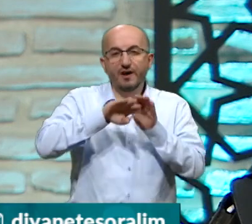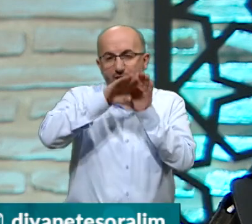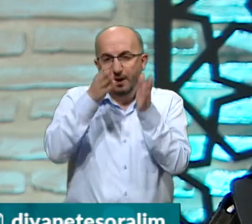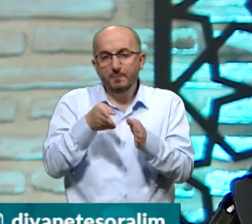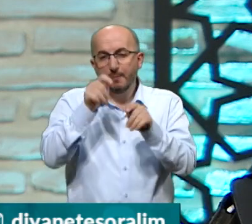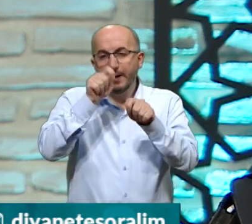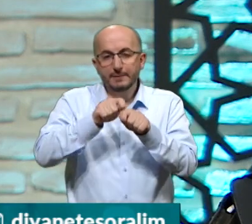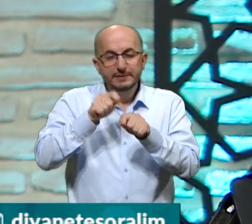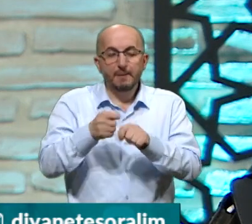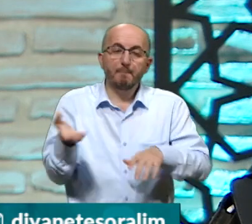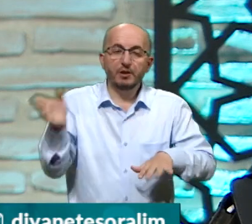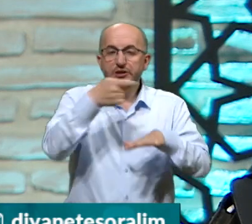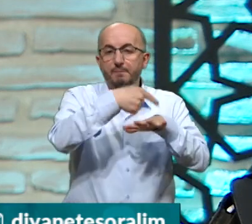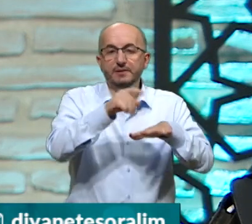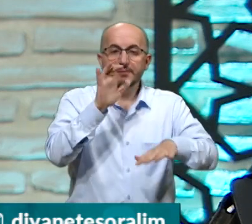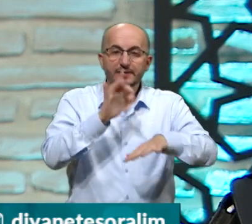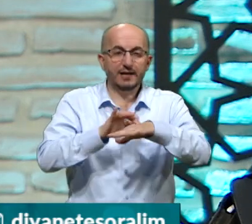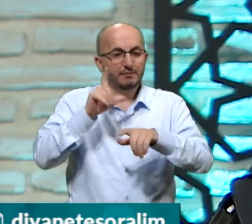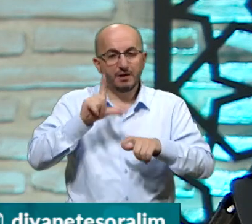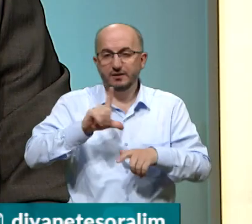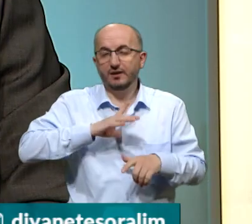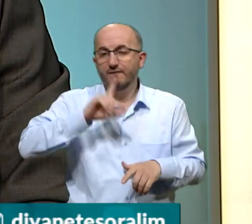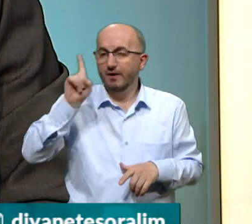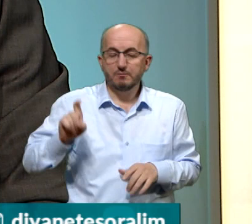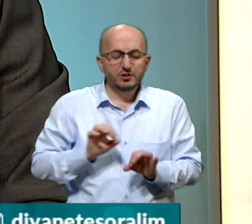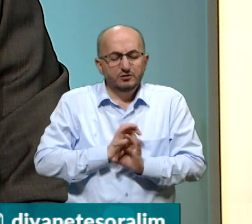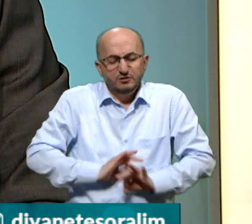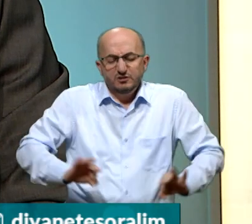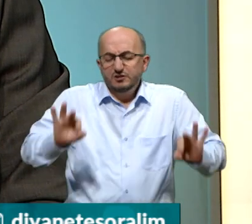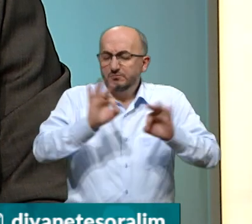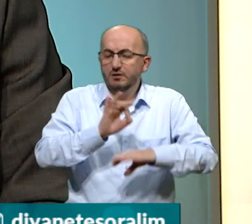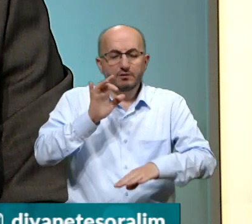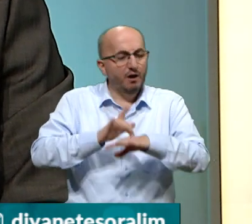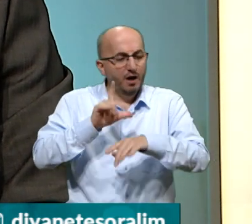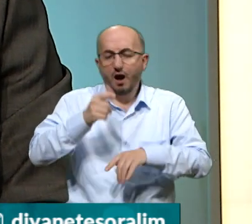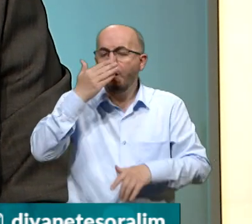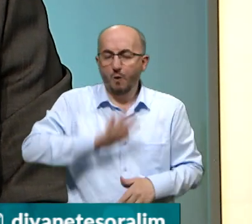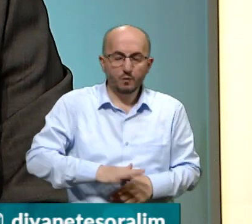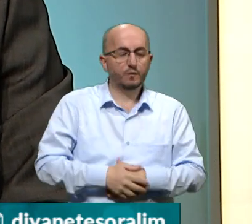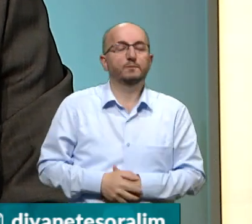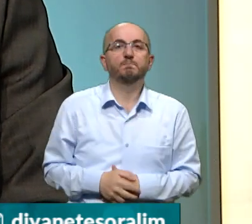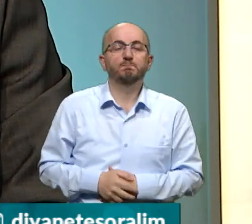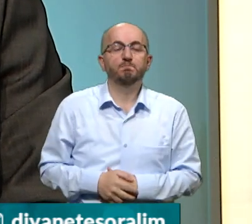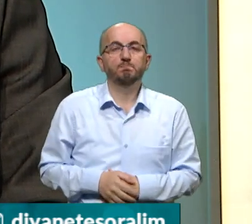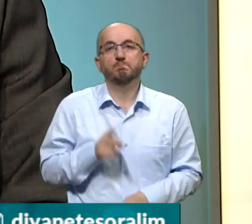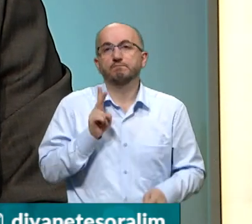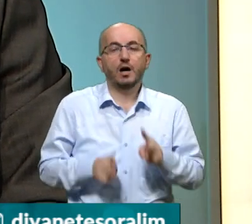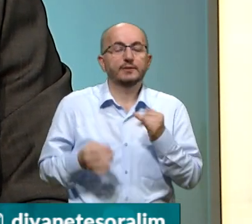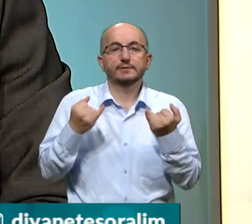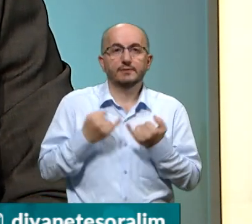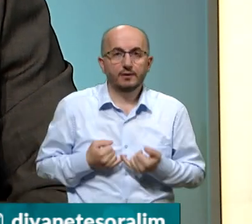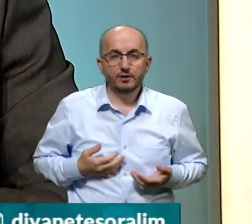yaptırırken bir başka mezhebi taklit etmeye gerek varmı Hayır hiçbir gerek yoktur yani bazı